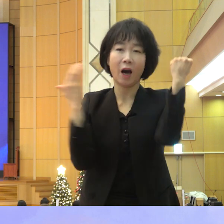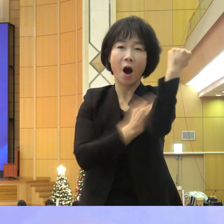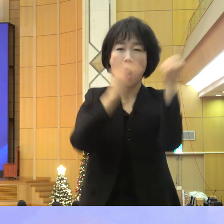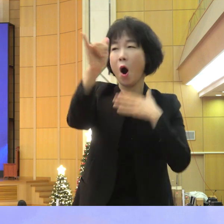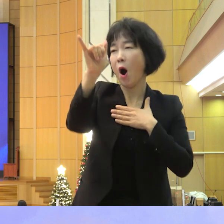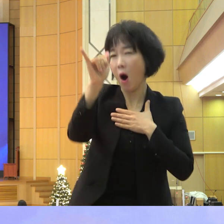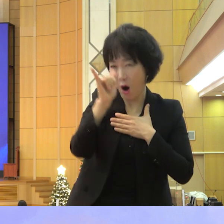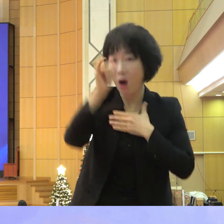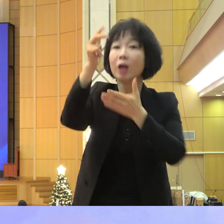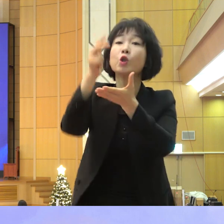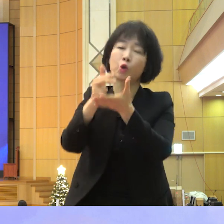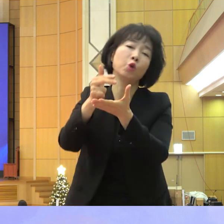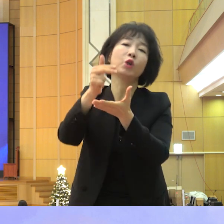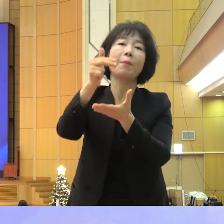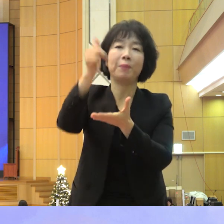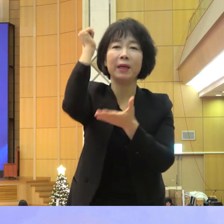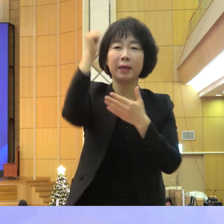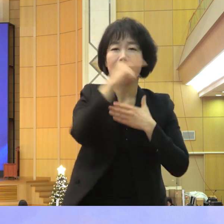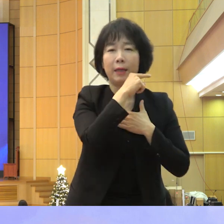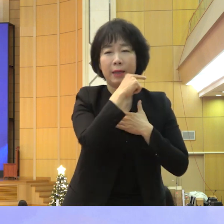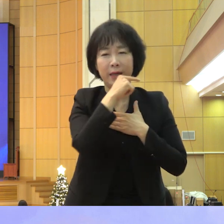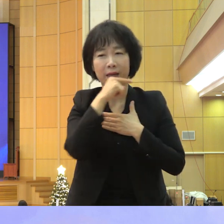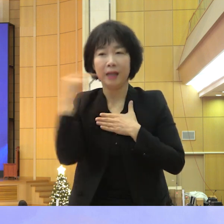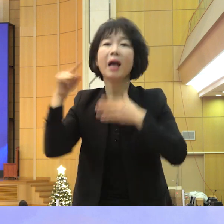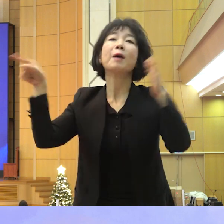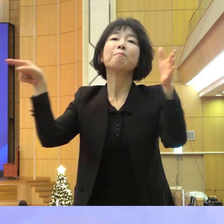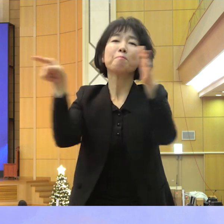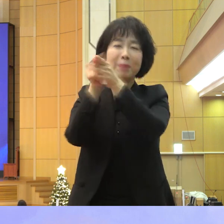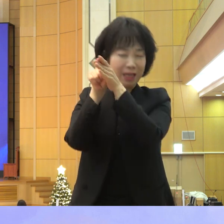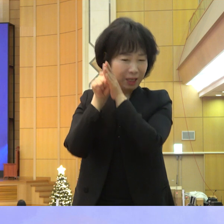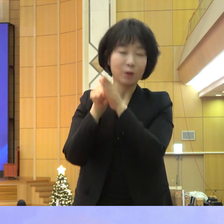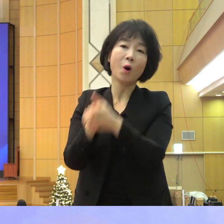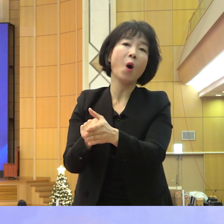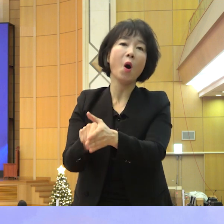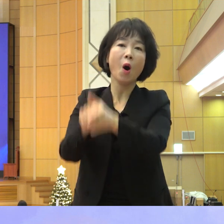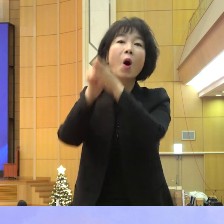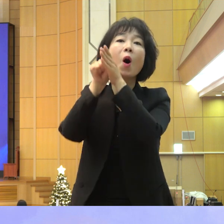보혈 능력이 또다. 주의 피